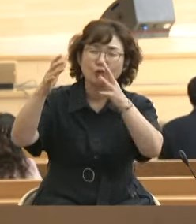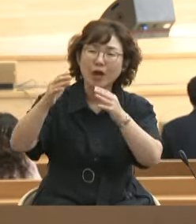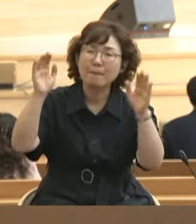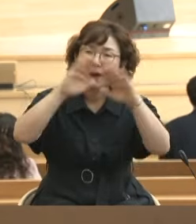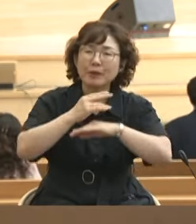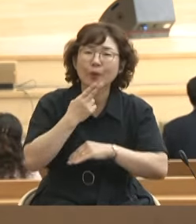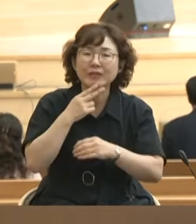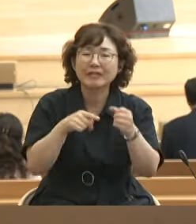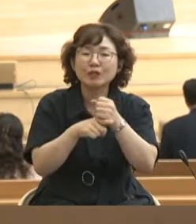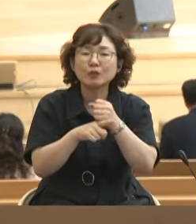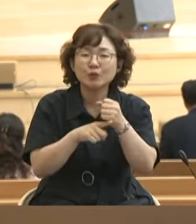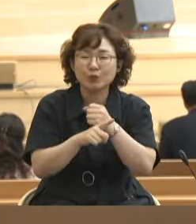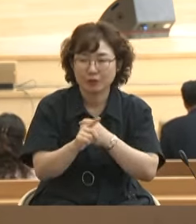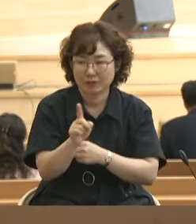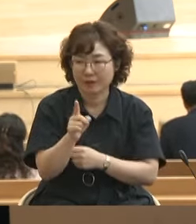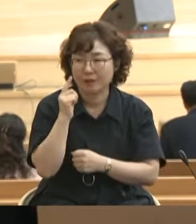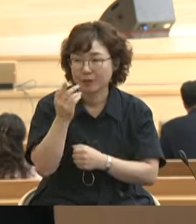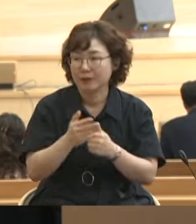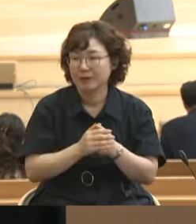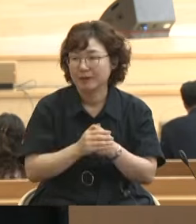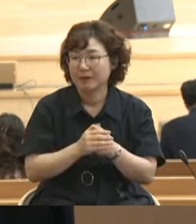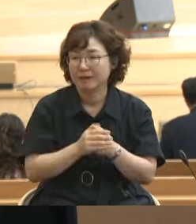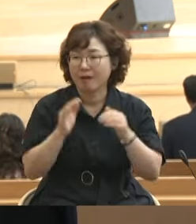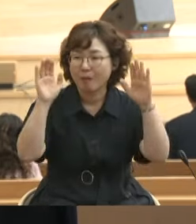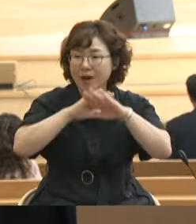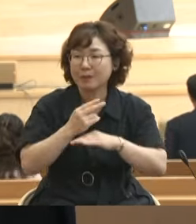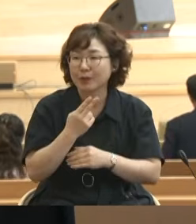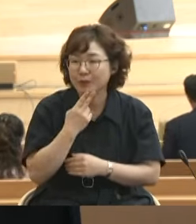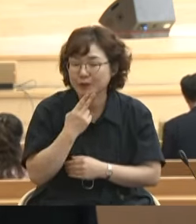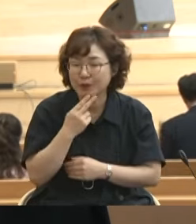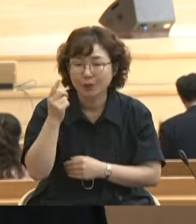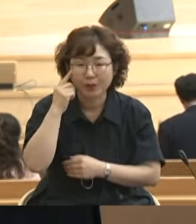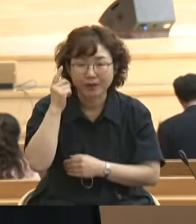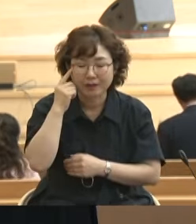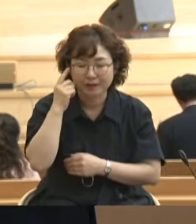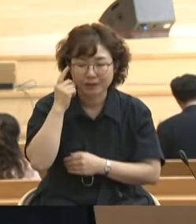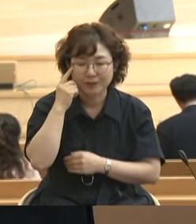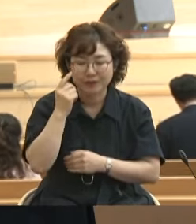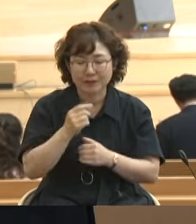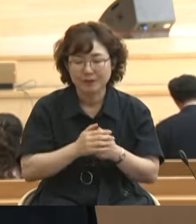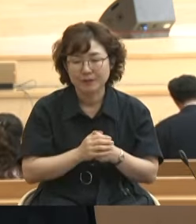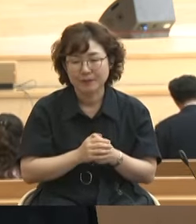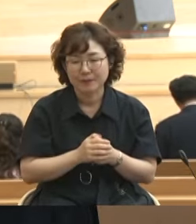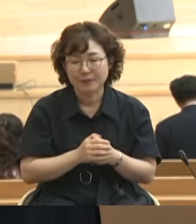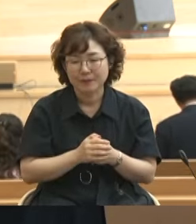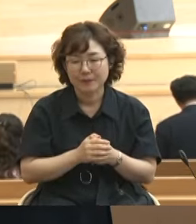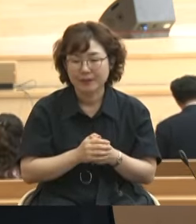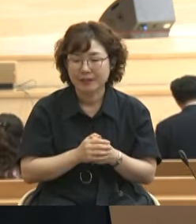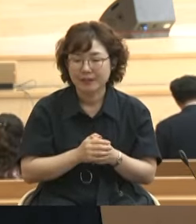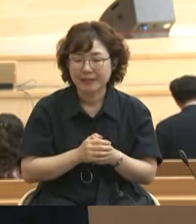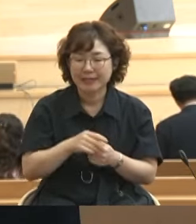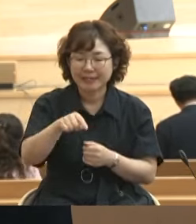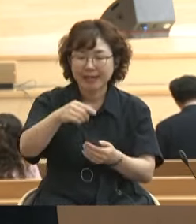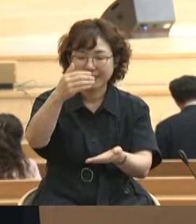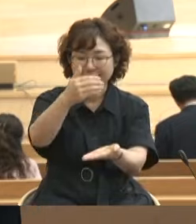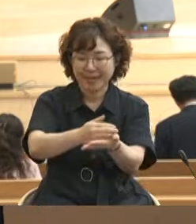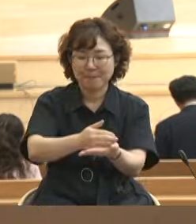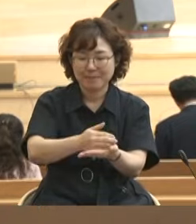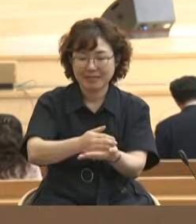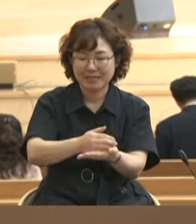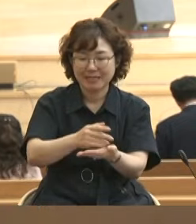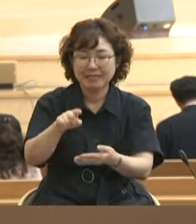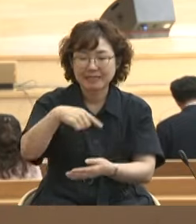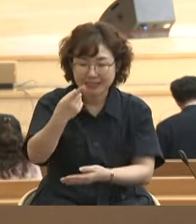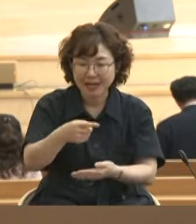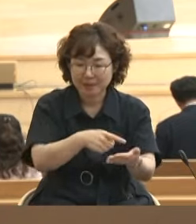없나요? 왜 밤이 없죠? 이유가 뭘까요? 여기에 대한 답이 이어서